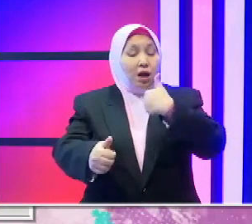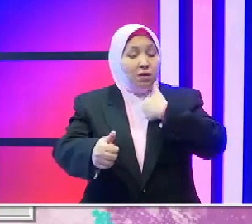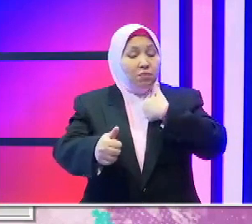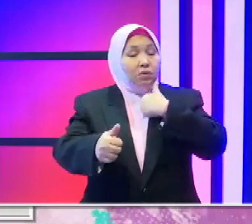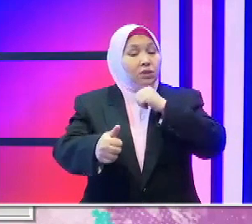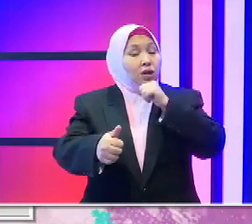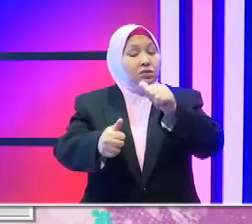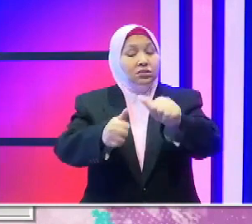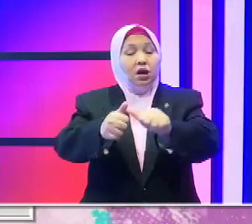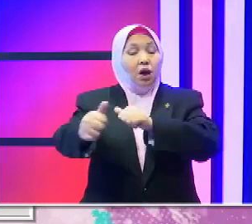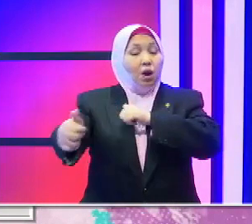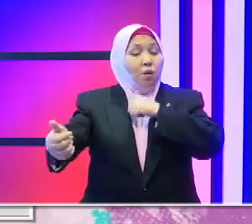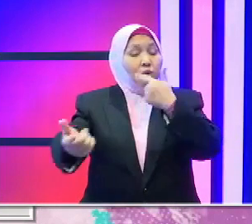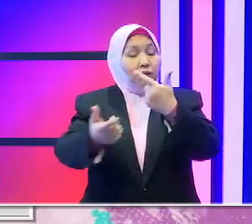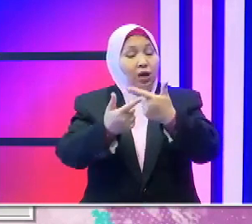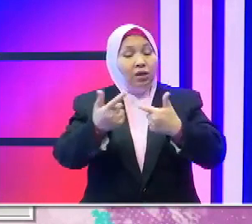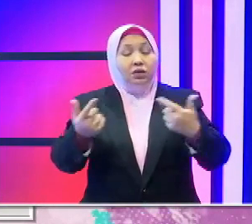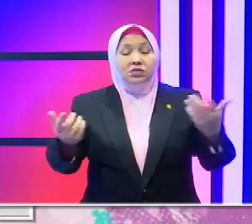أولئك على